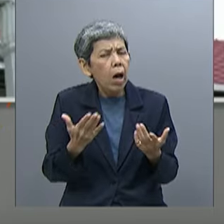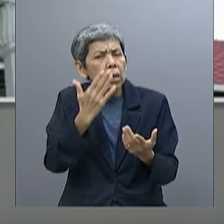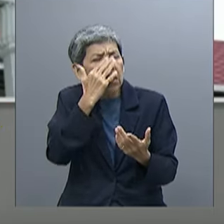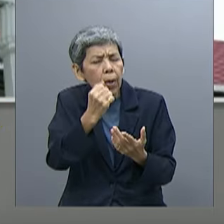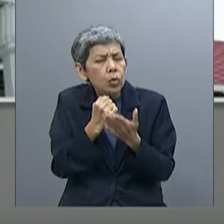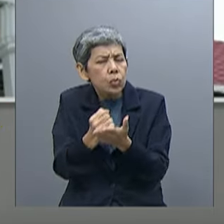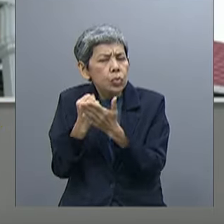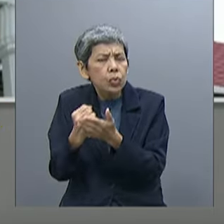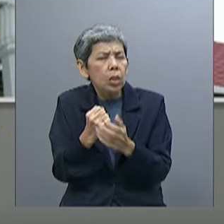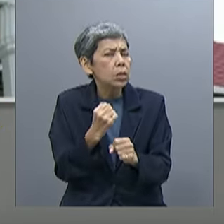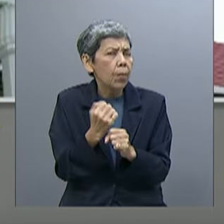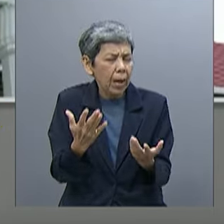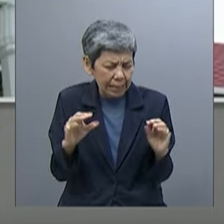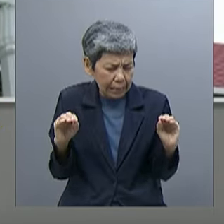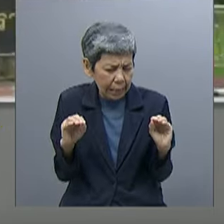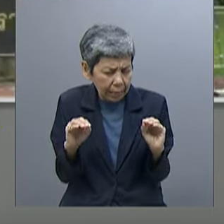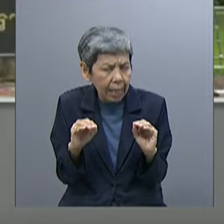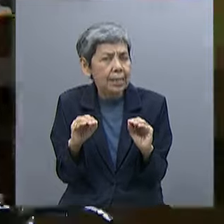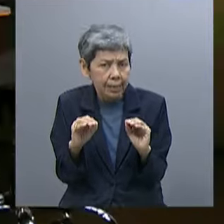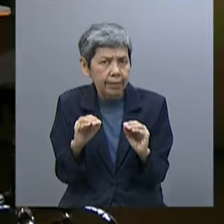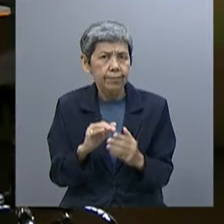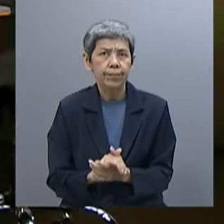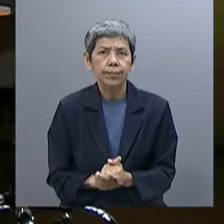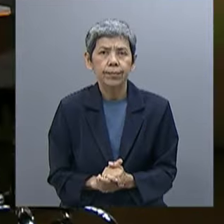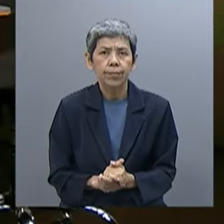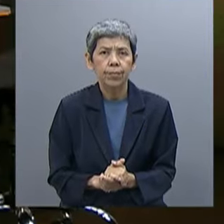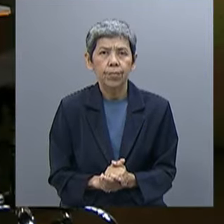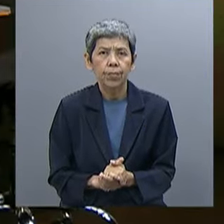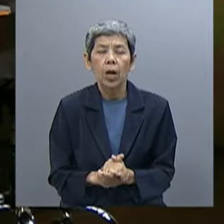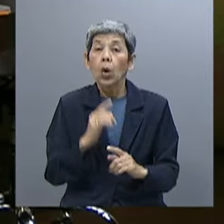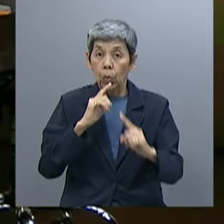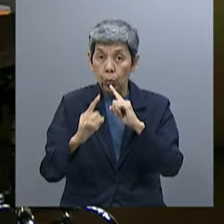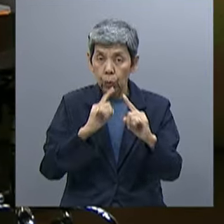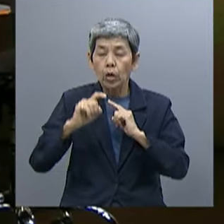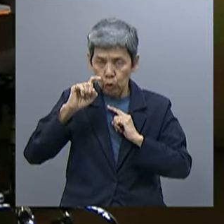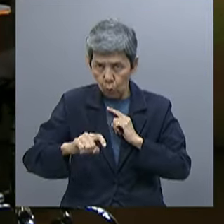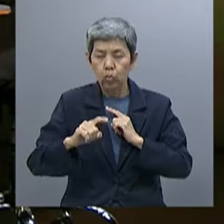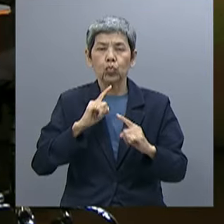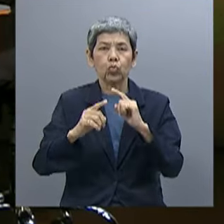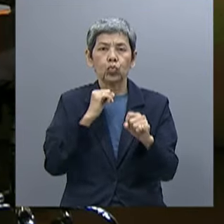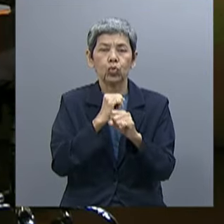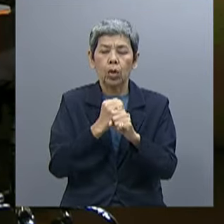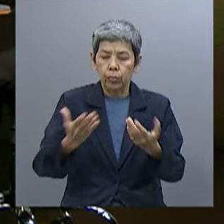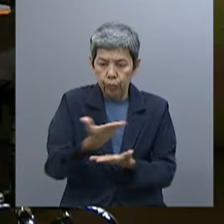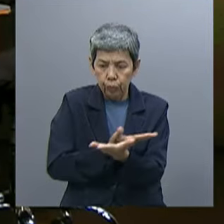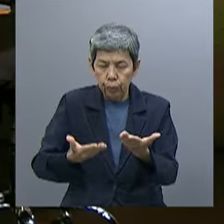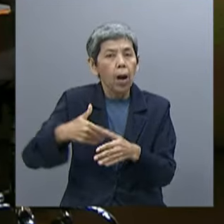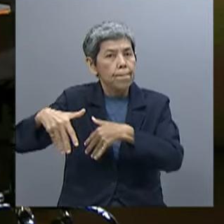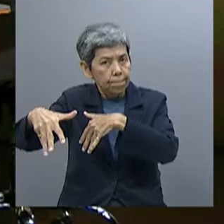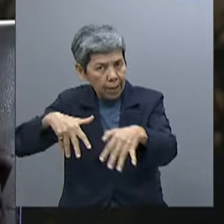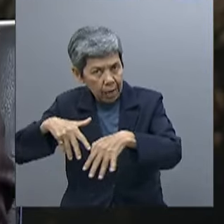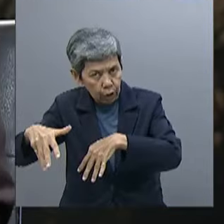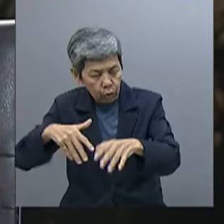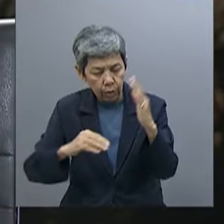ออกในชั่วโมงที่เหลือที่ควรจะเป็นค่ะ การพูดคุยจะต้องมีการดึงความมีส่วนร่วมของพี่น้องประชาชนในพื้น